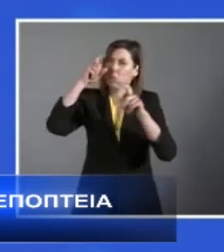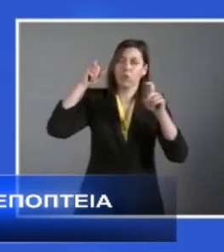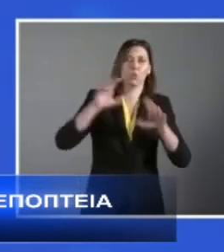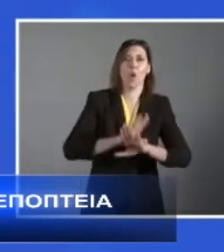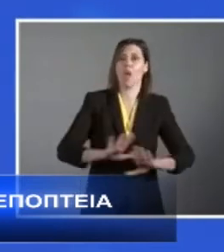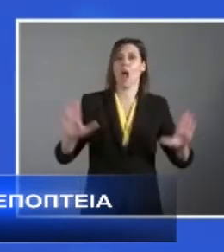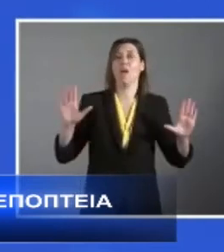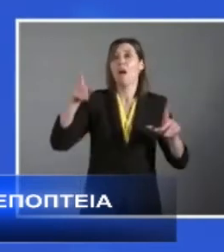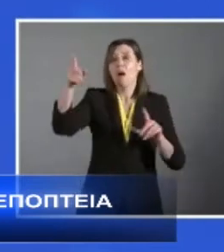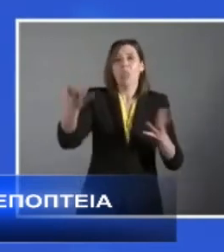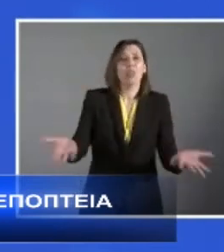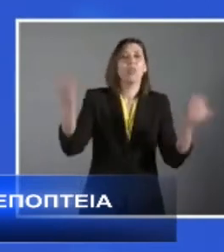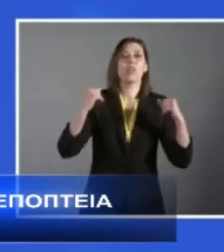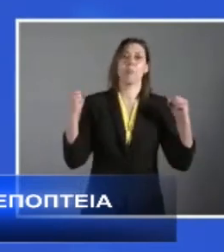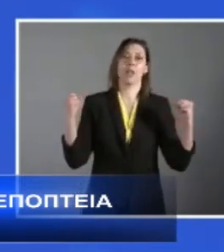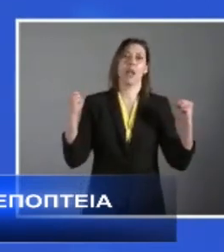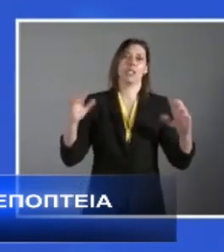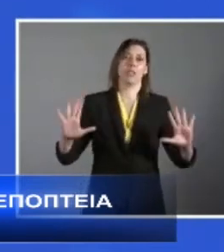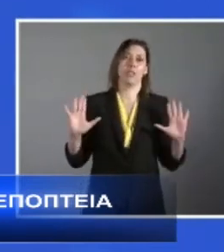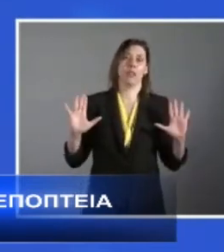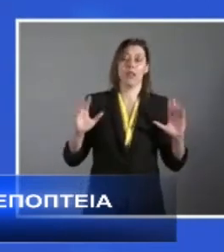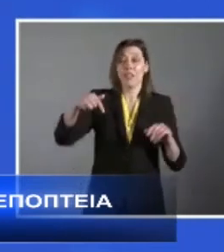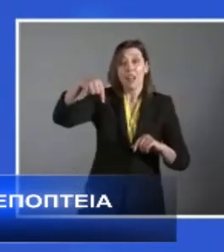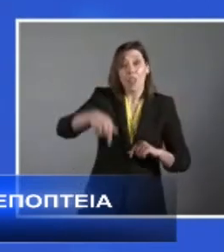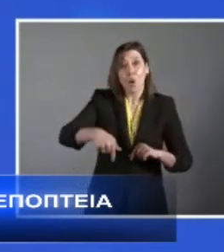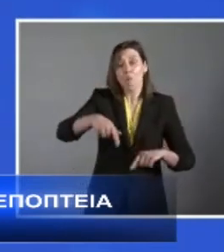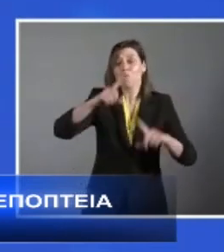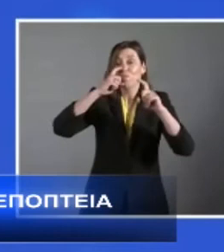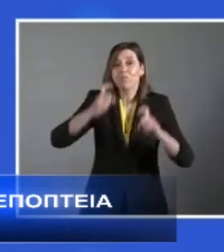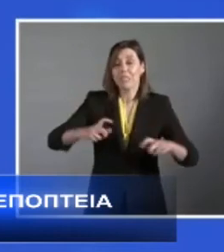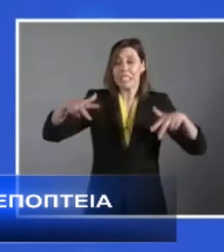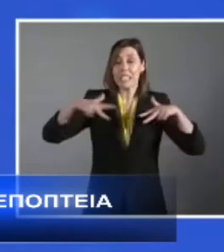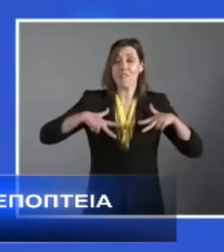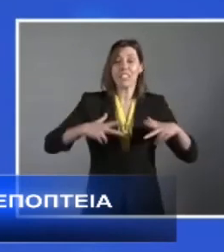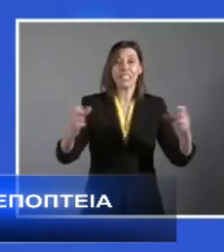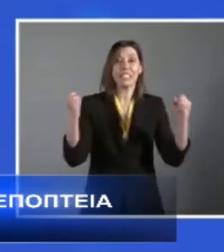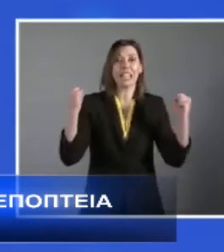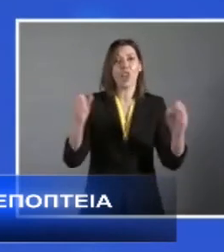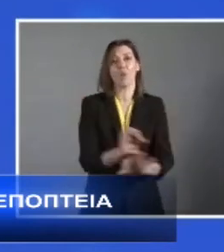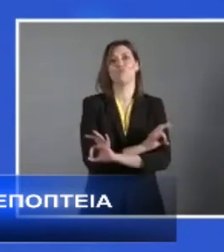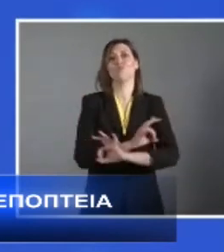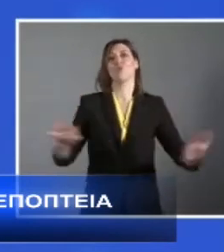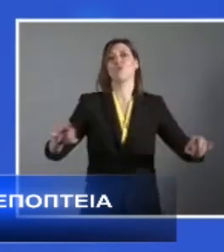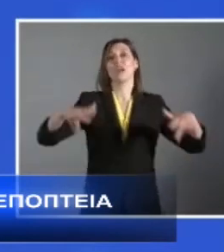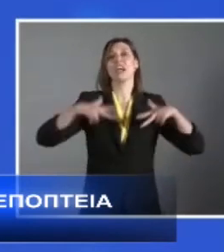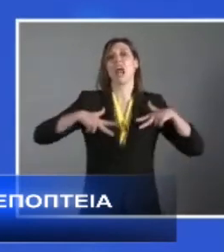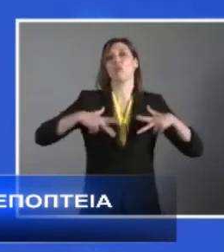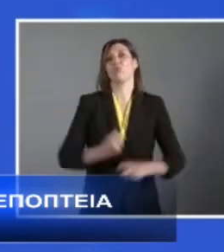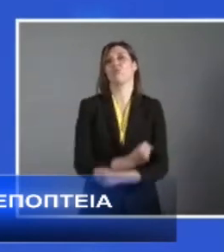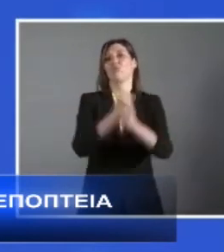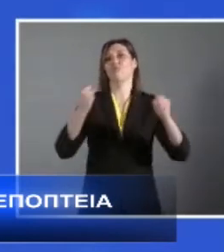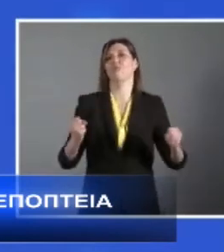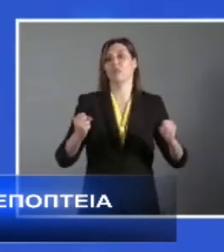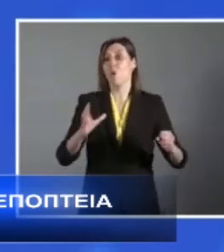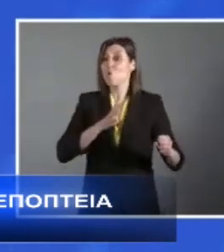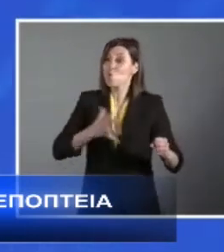σταθερά κράτη. Αυτά που διαθέτουν ισχυρή λαϊκή στήριξη, αλλά μπορούν και ταυτόχρονα να αποφασίζουν και να